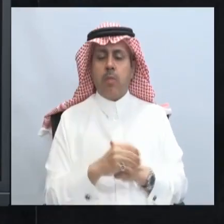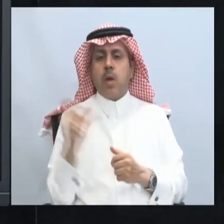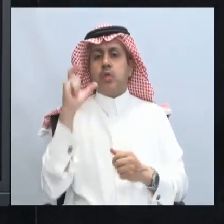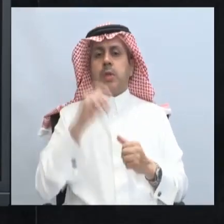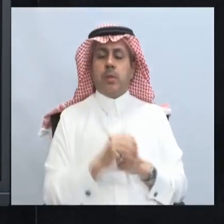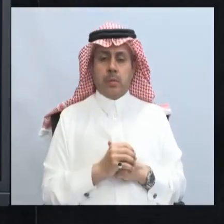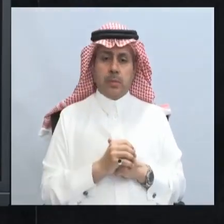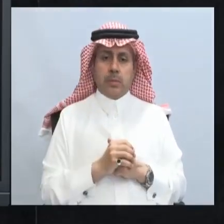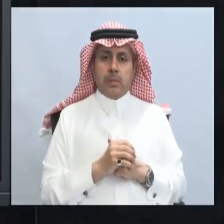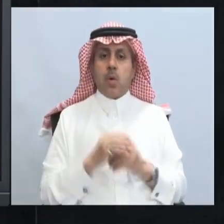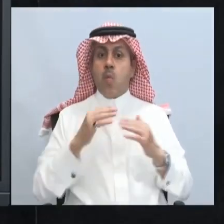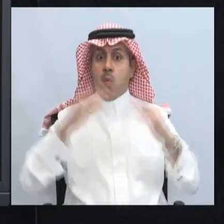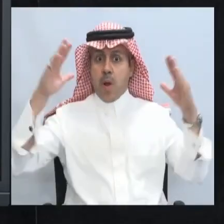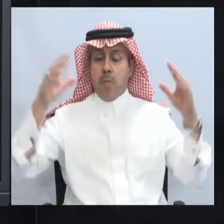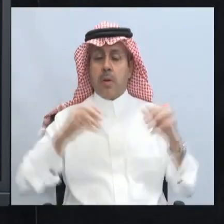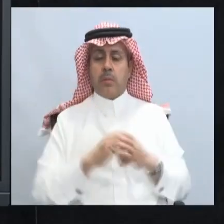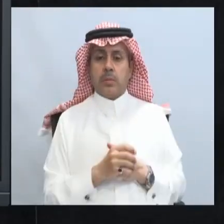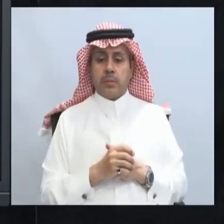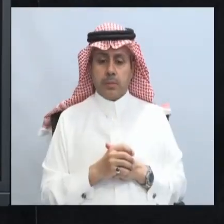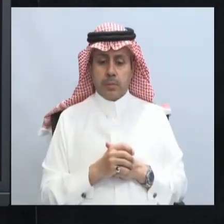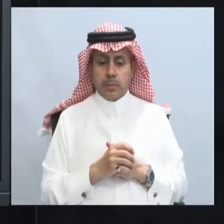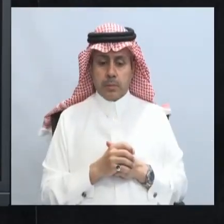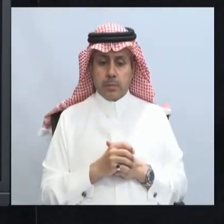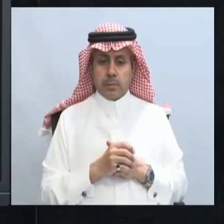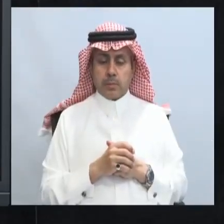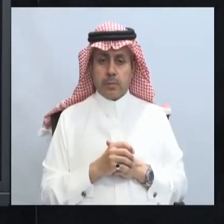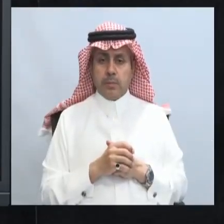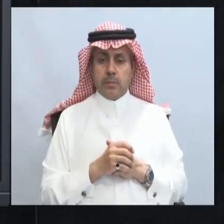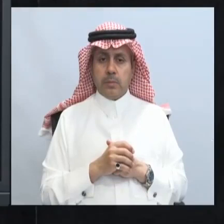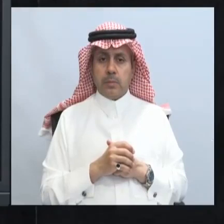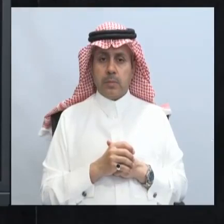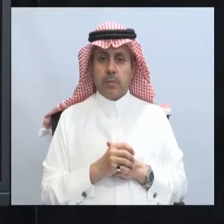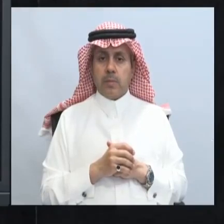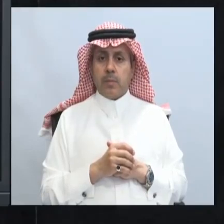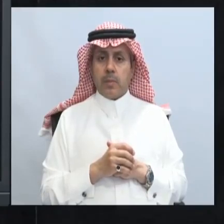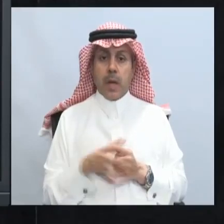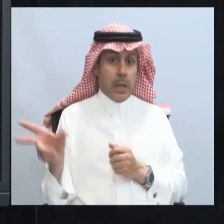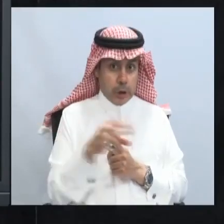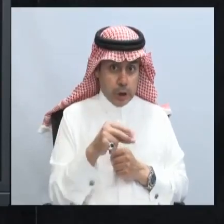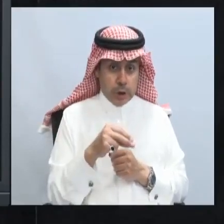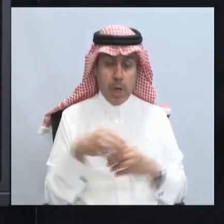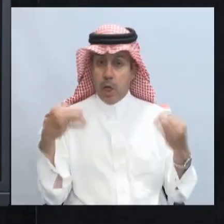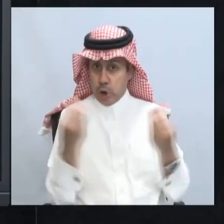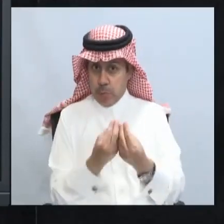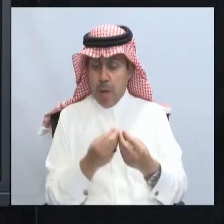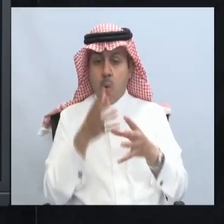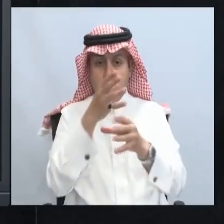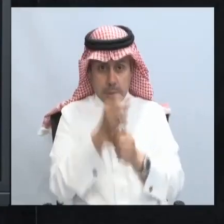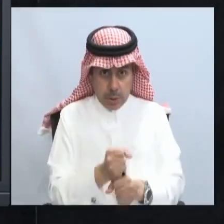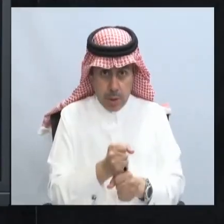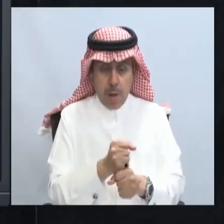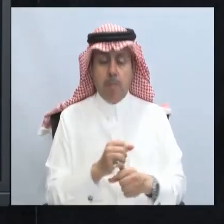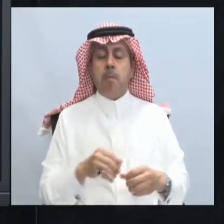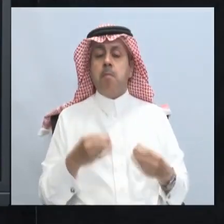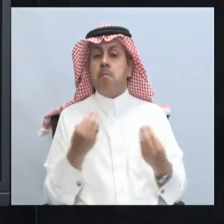وكذلك النماء وكذلك النماء فاذا هذا محصله الاجتماع والاعتصام بان الله عز